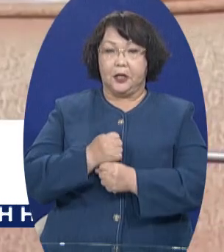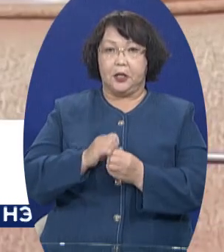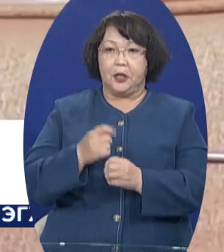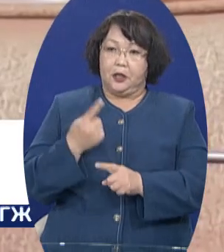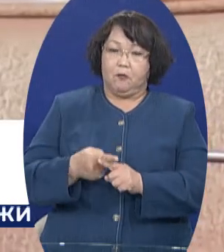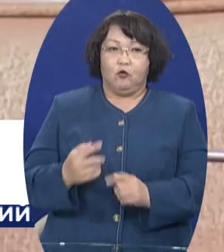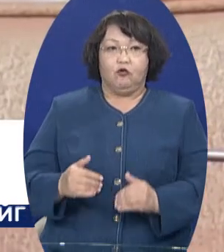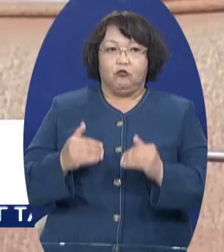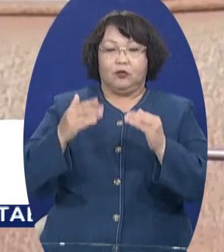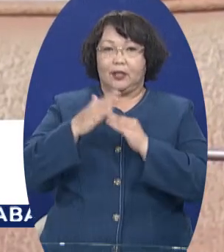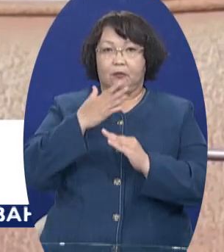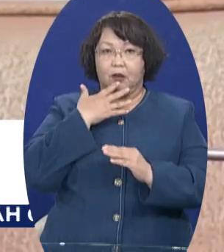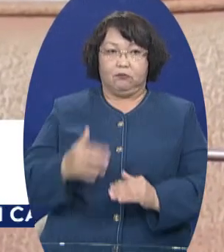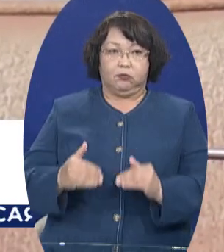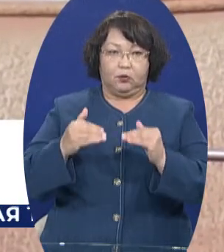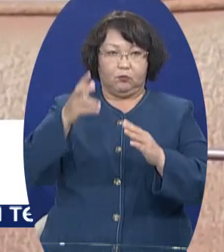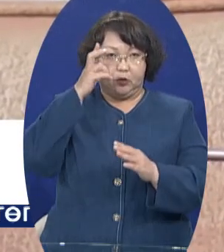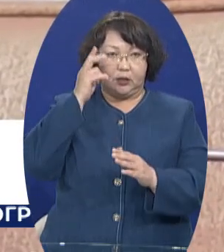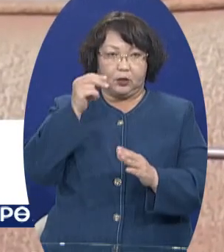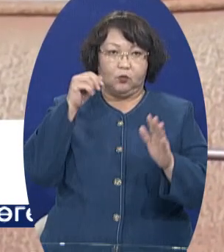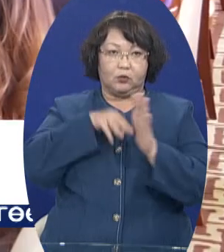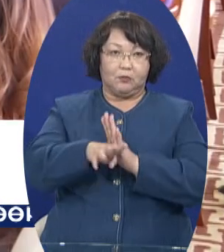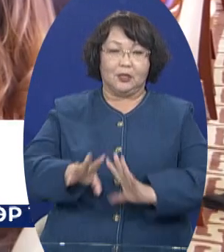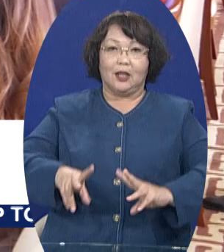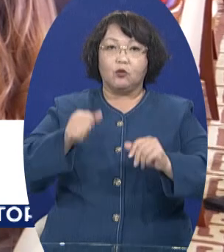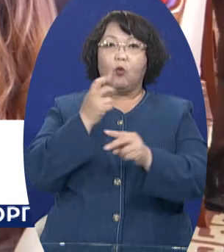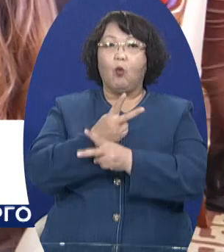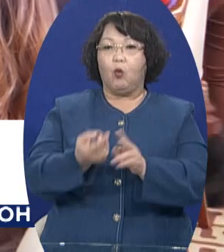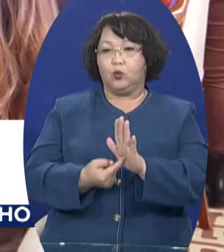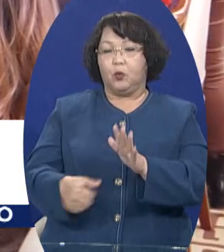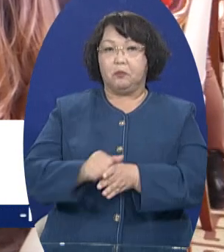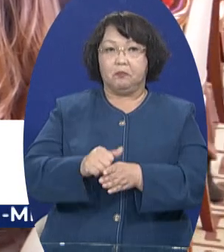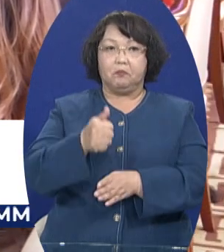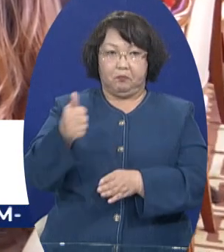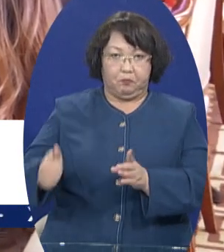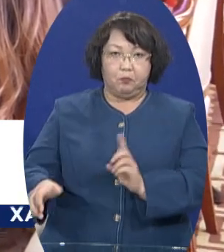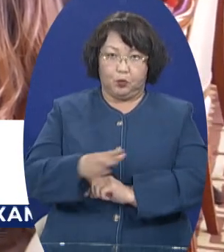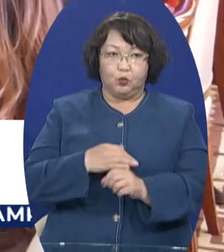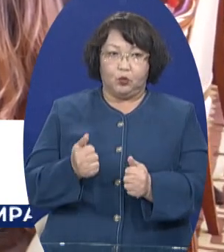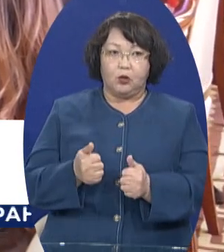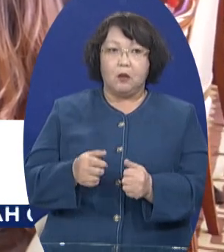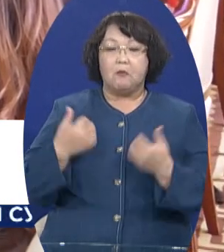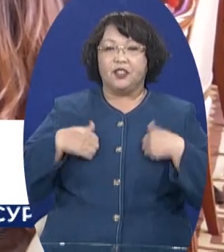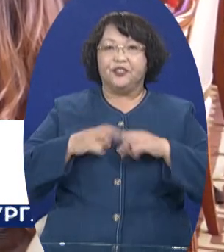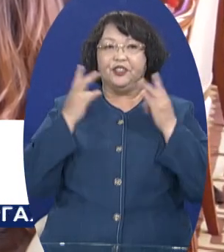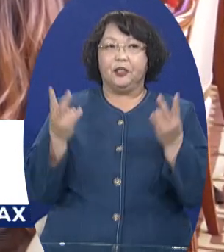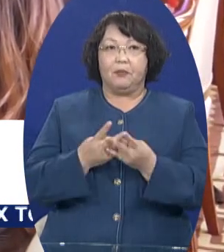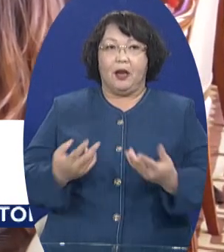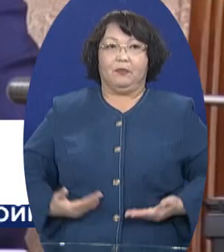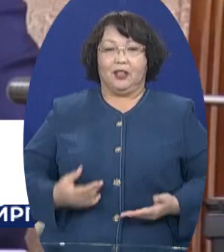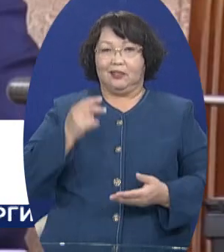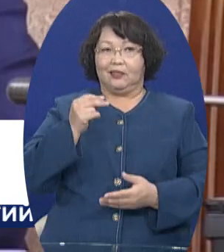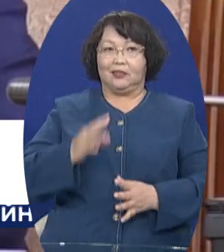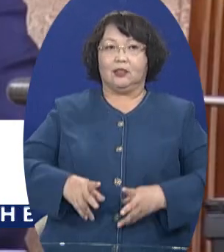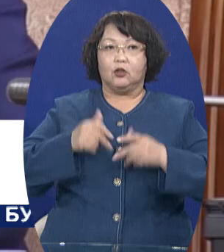улмаар боловсролын чанар хүртээмж сайжрах хэрэгцүү үндсийг бүрдүүлснийг онцоллоо. За мөн багшийн нийгмийн баталгааг сайжруулж сум